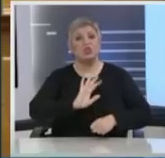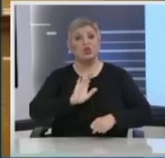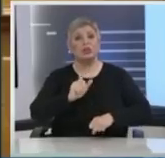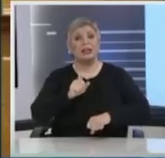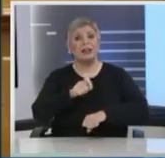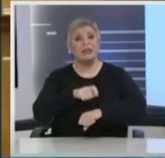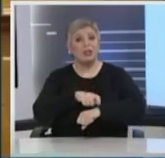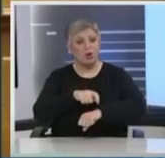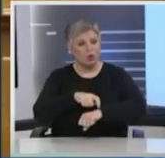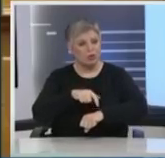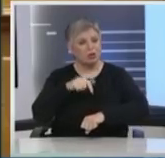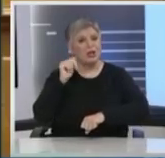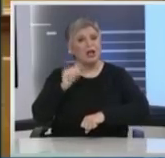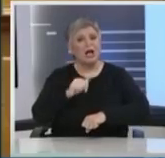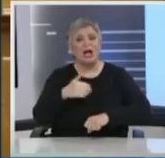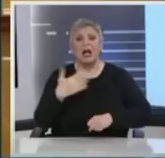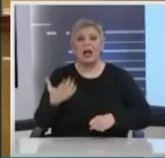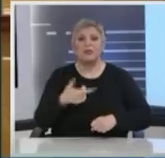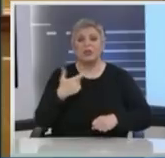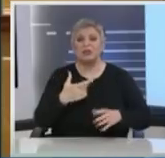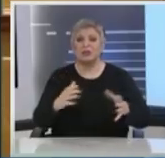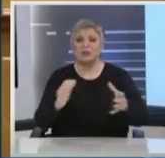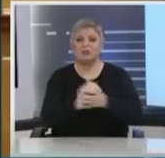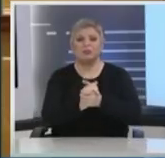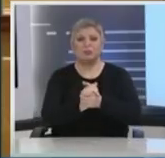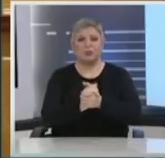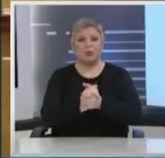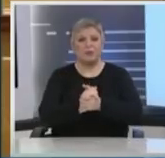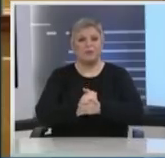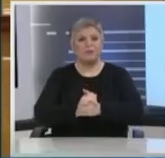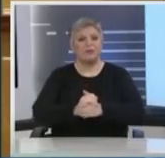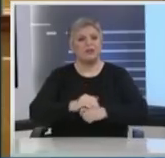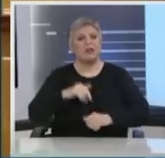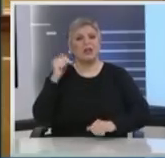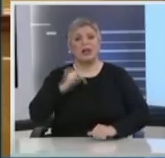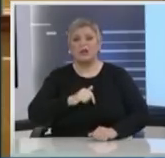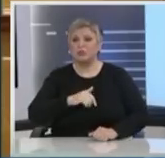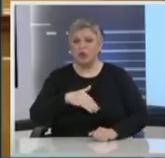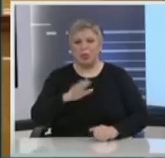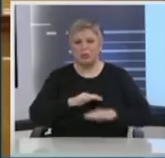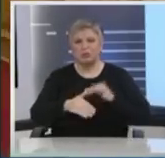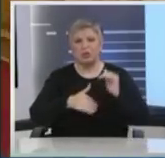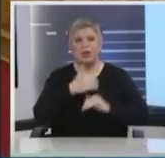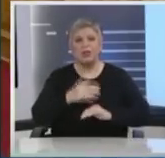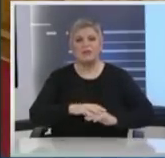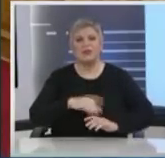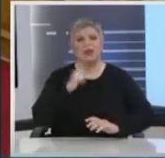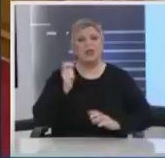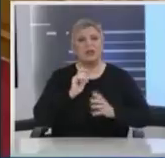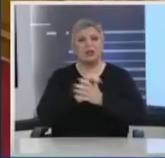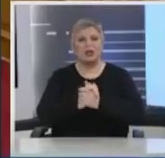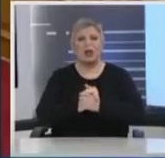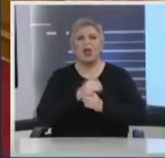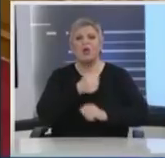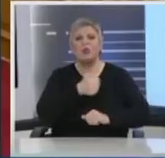βρούνε με πολιτικές δυνάμεις, όχι προκειμένου να υπηρετήσουν την εθνική ενότητα, αλλά να υπηρετήσουν την εθνική